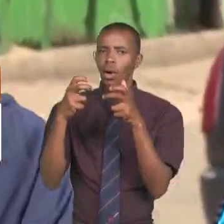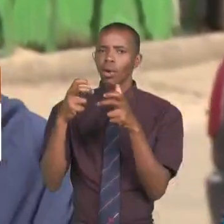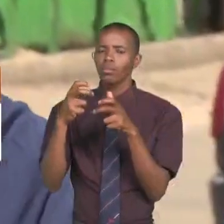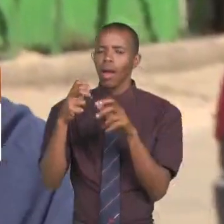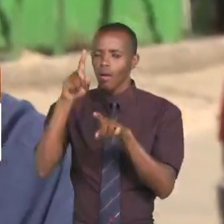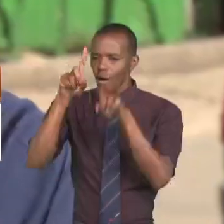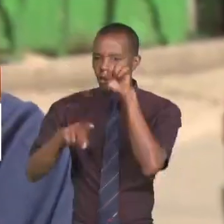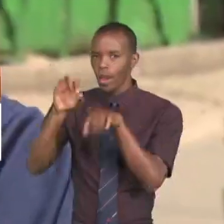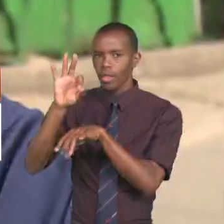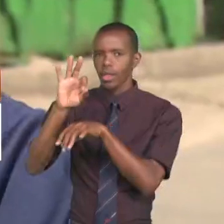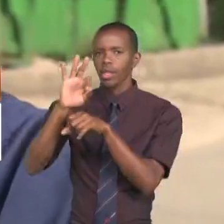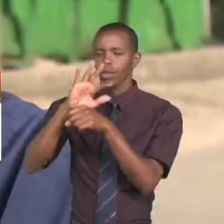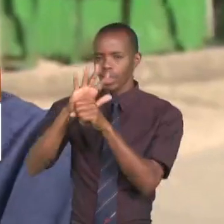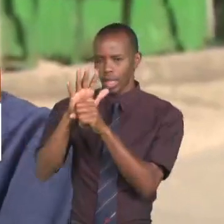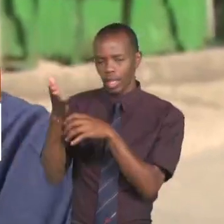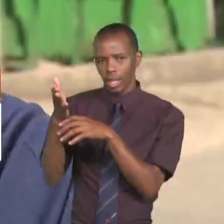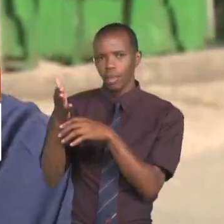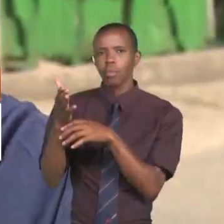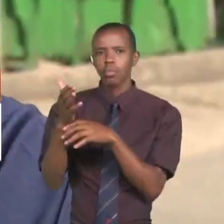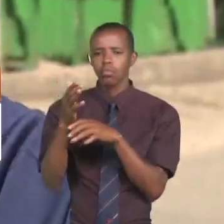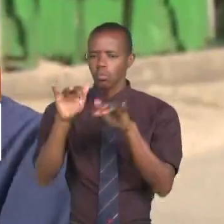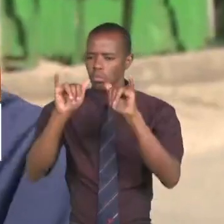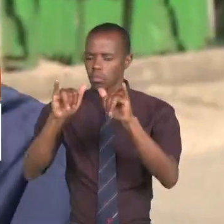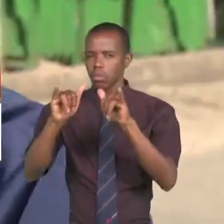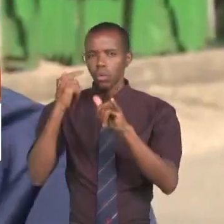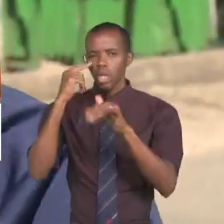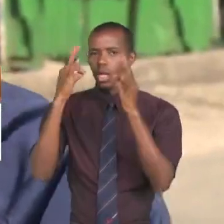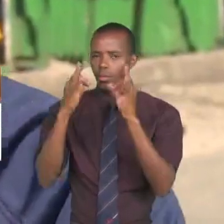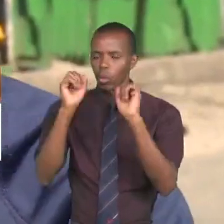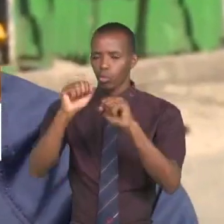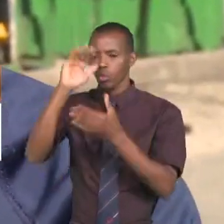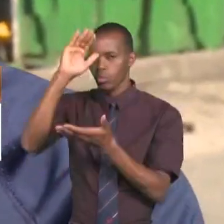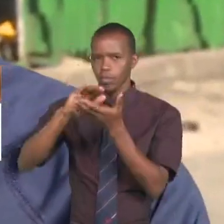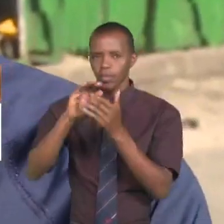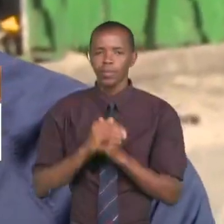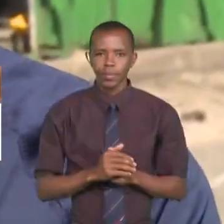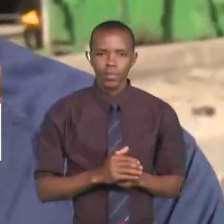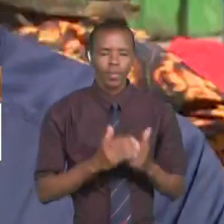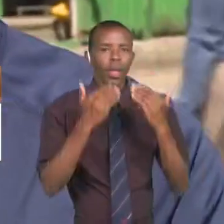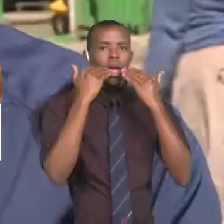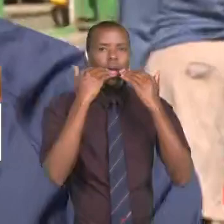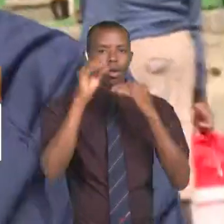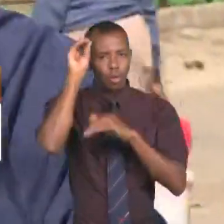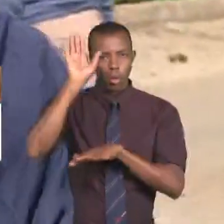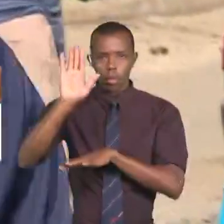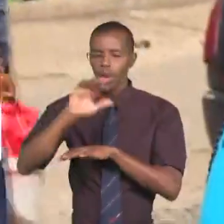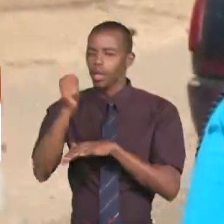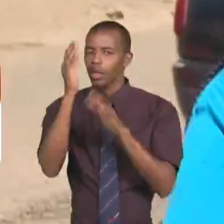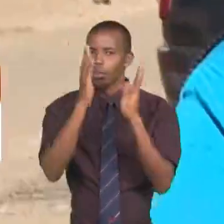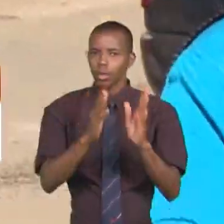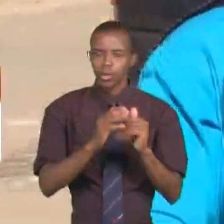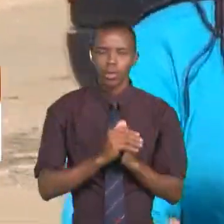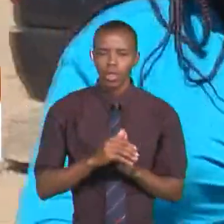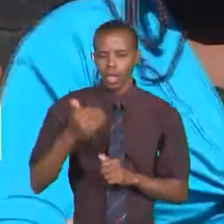ugonjwa. So at least angeshikilia kidogo pia tuone kama inaweza pungua kidogo. Asante sana kwa maoni yako. Pengine